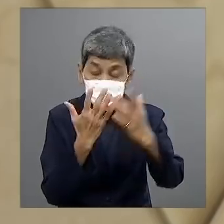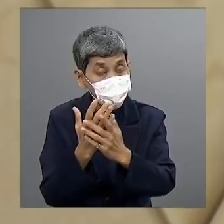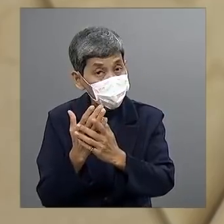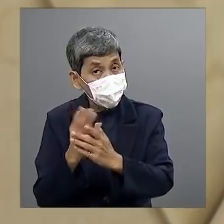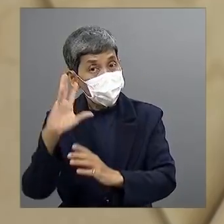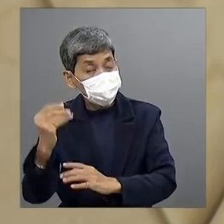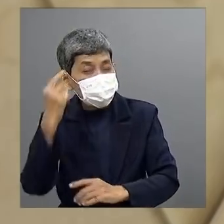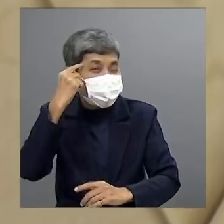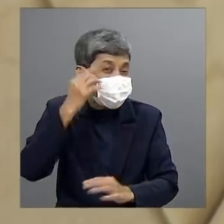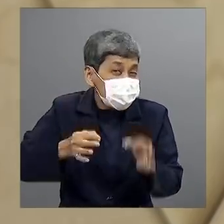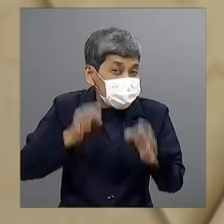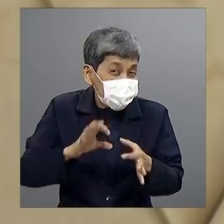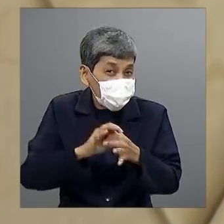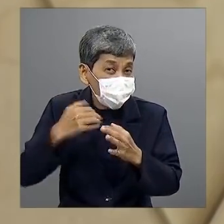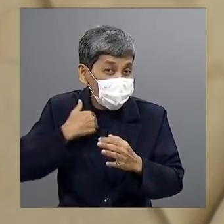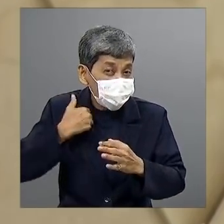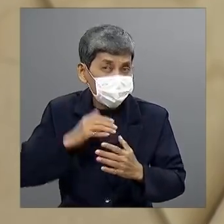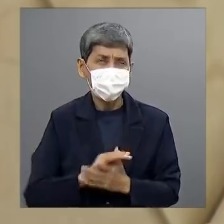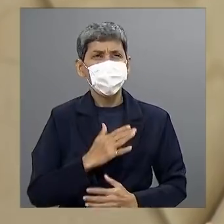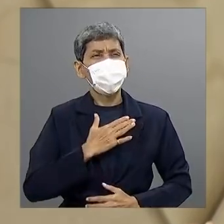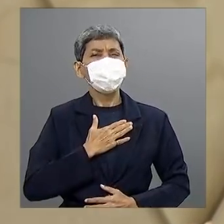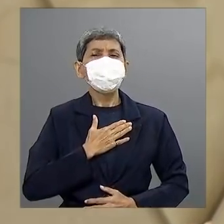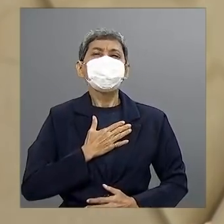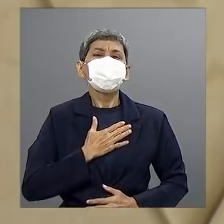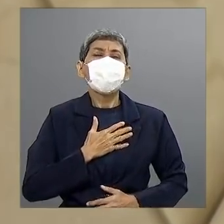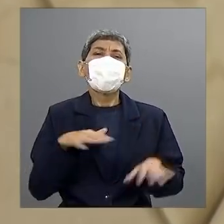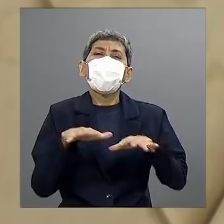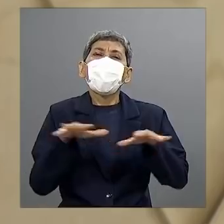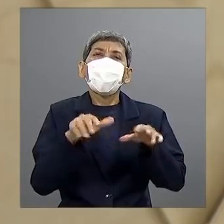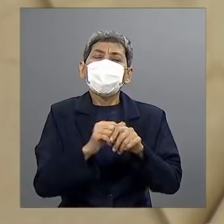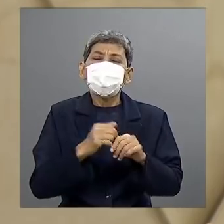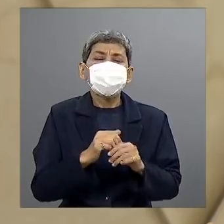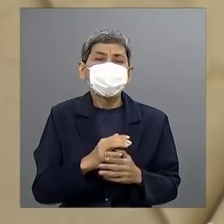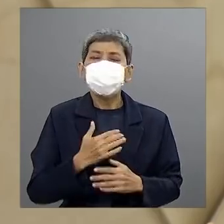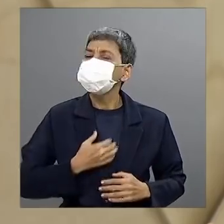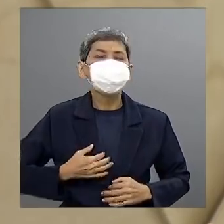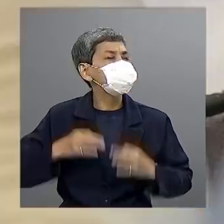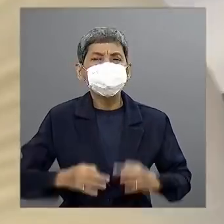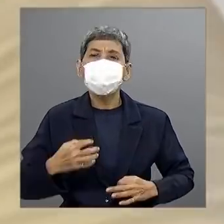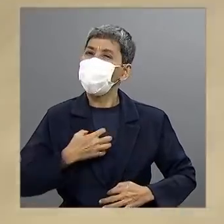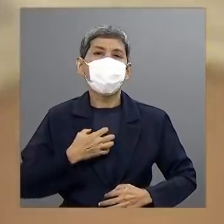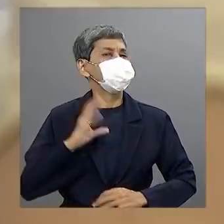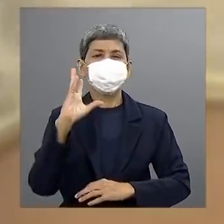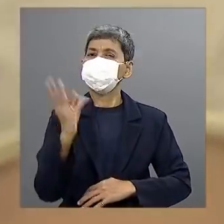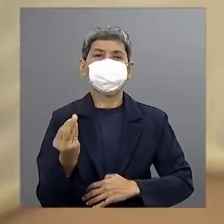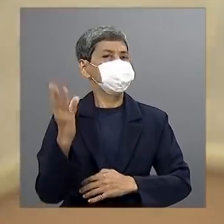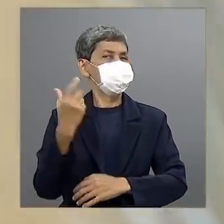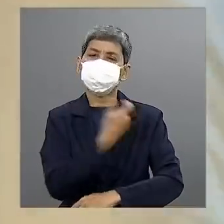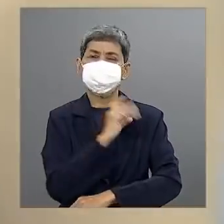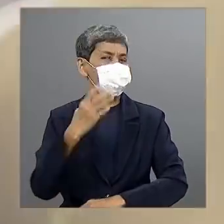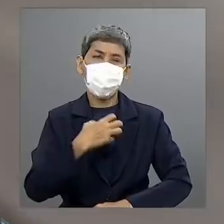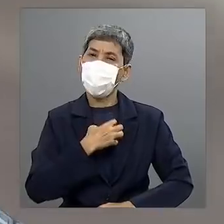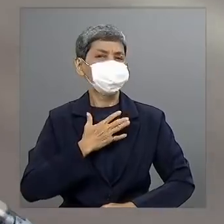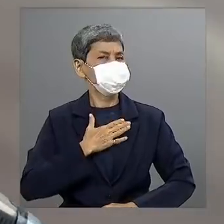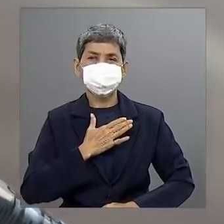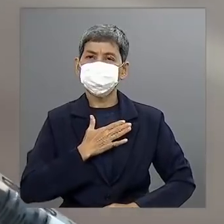ไหม ก็ไม่ค่อยมีผลค่ะเพราะตัดสินใจไว้แล้วค่ะว่าจะเอาชิโนฟาร์ม ส